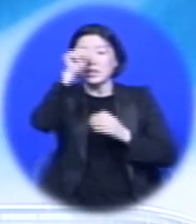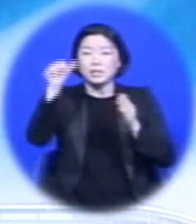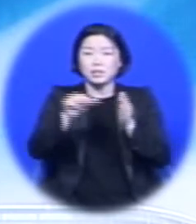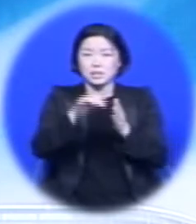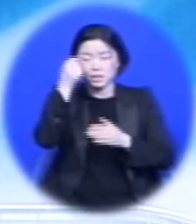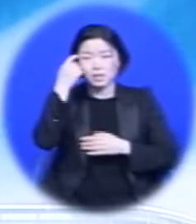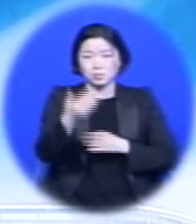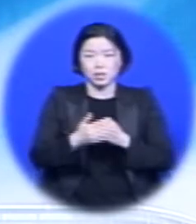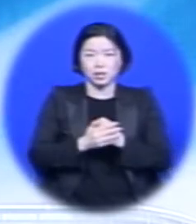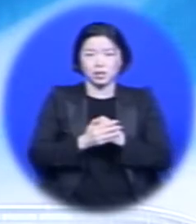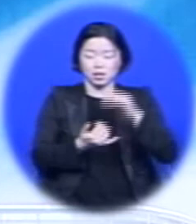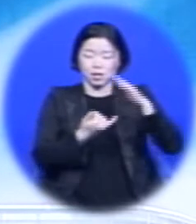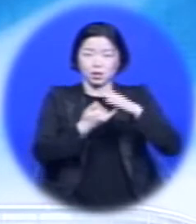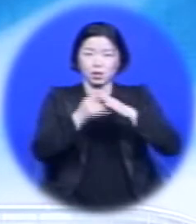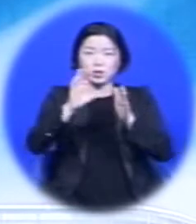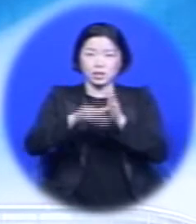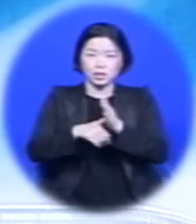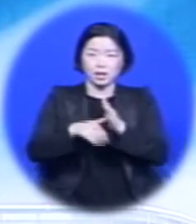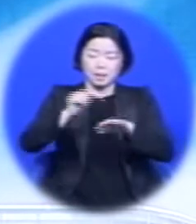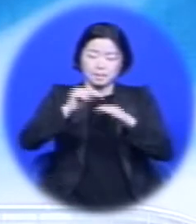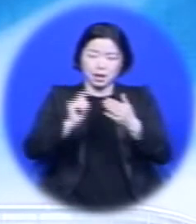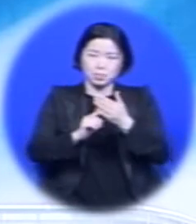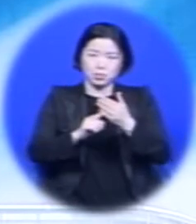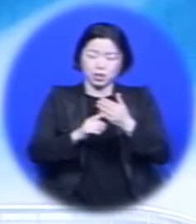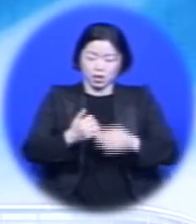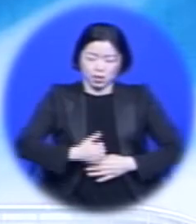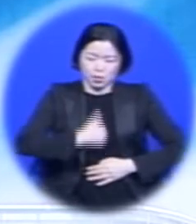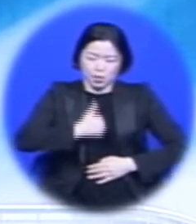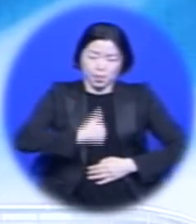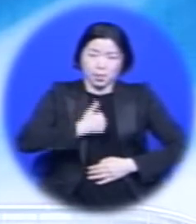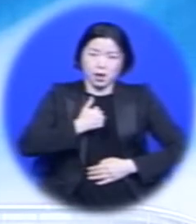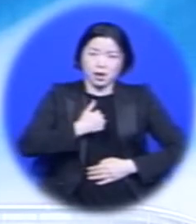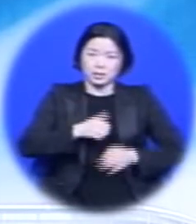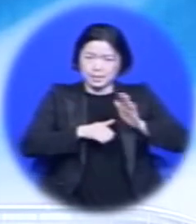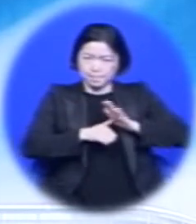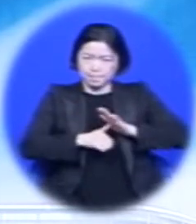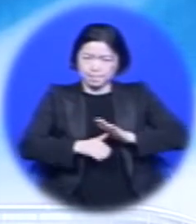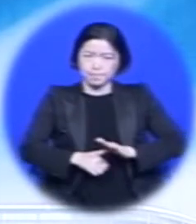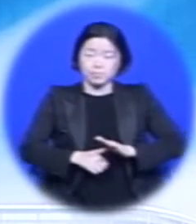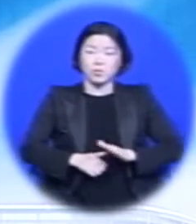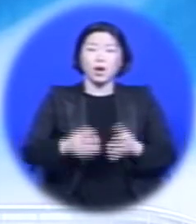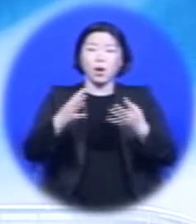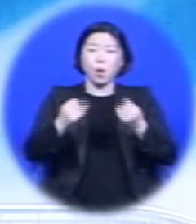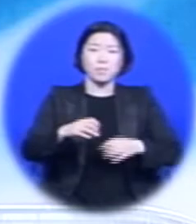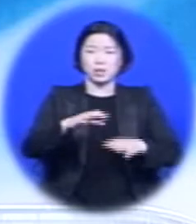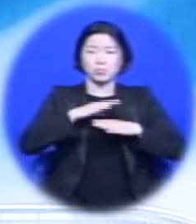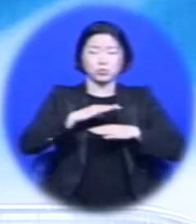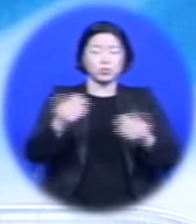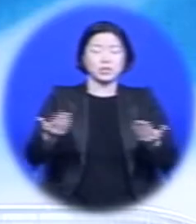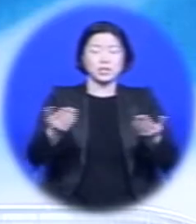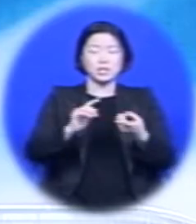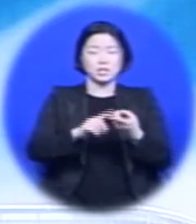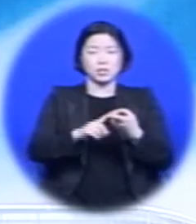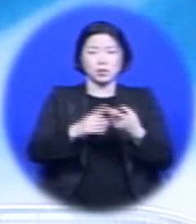어린아이 때 이 마음속에 일어나는 이 화를 그냥 억누르는 것이 얼마나 무서운 건가를